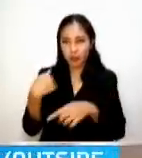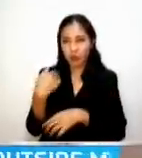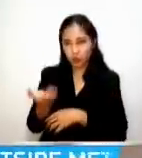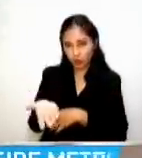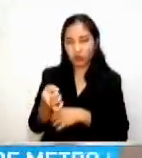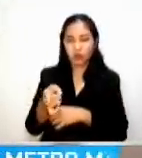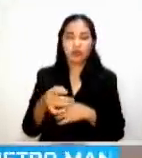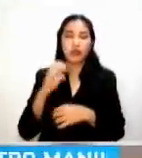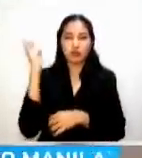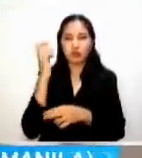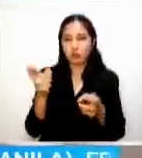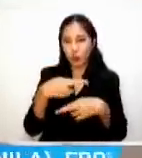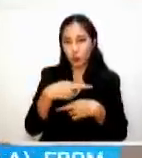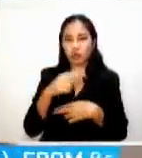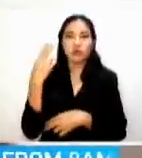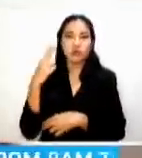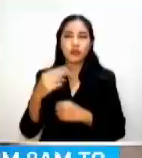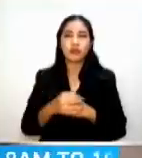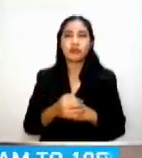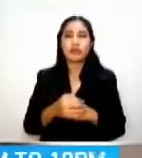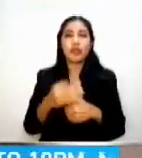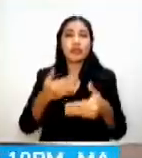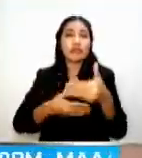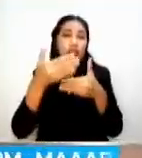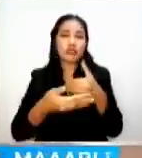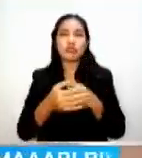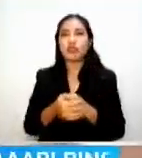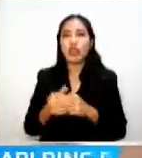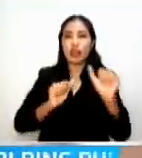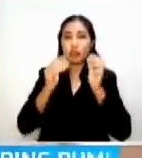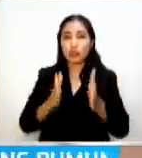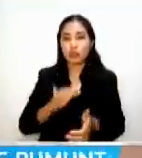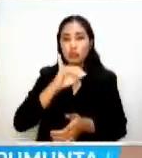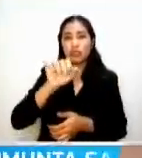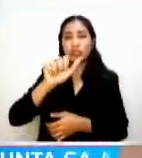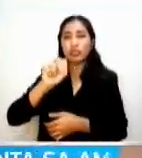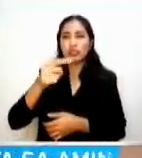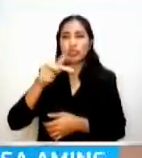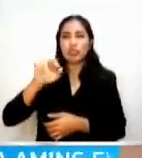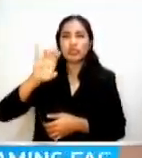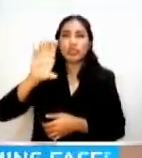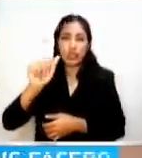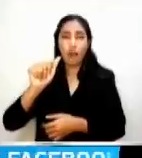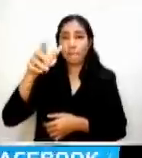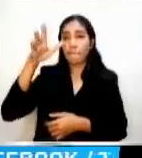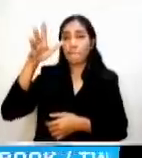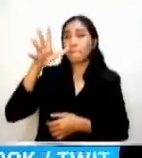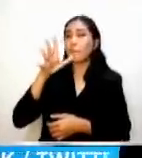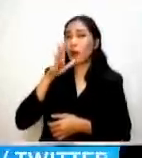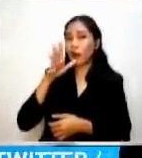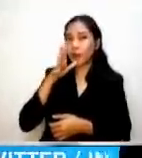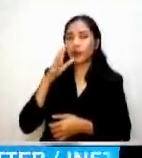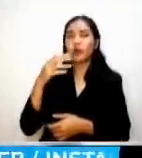Nahirapan maghanap ng ospital ang aktres na si Jean Garcia para sa kanyang ina na namatay rin sa COVID-19. Hospital hopping pa. COVID-19